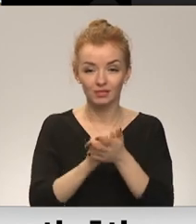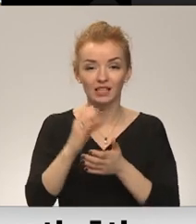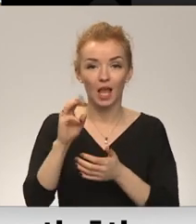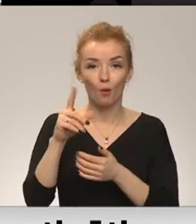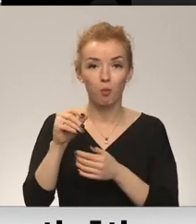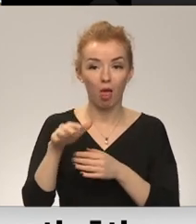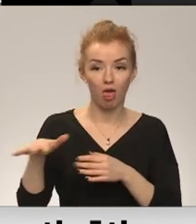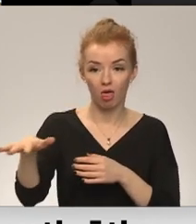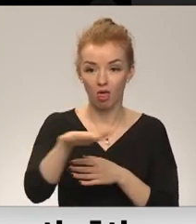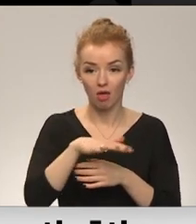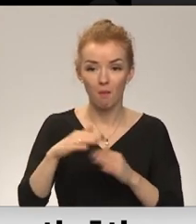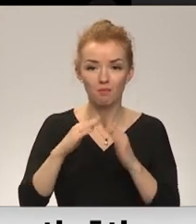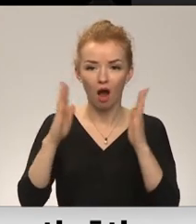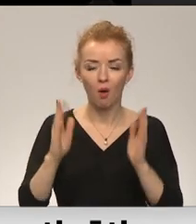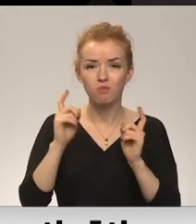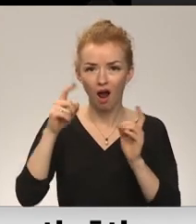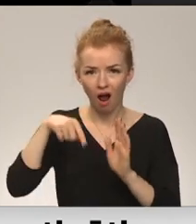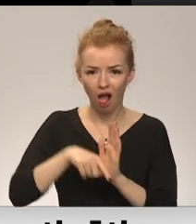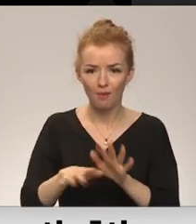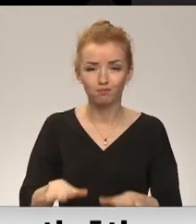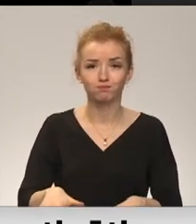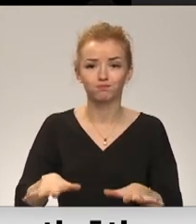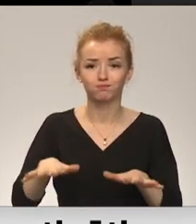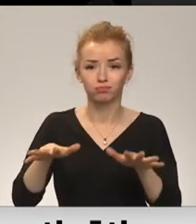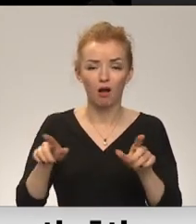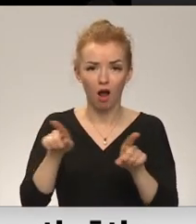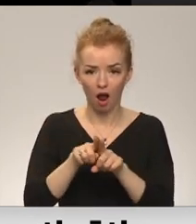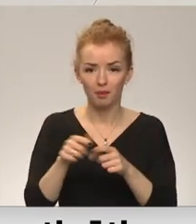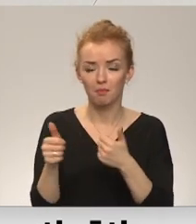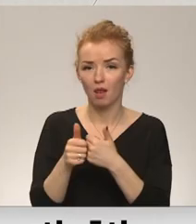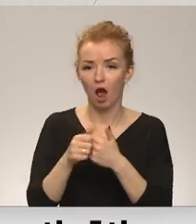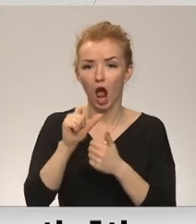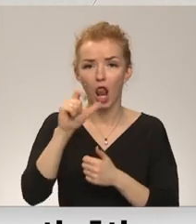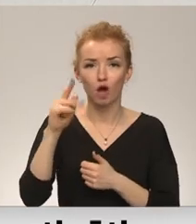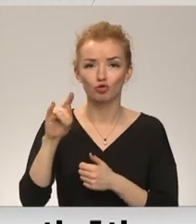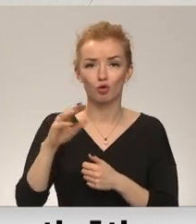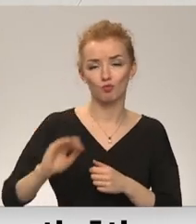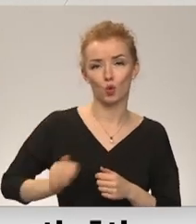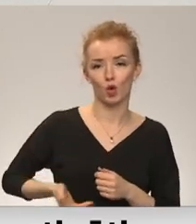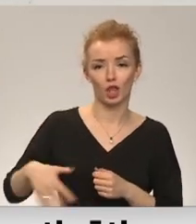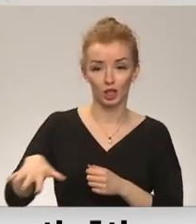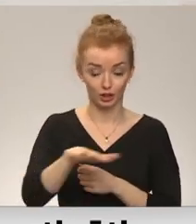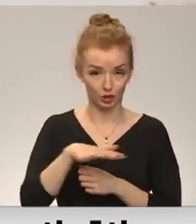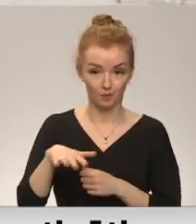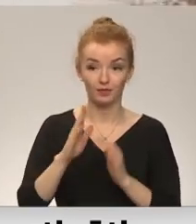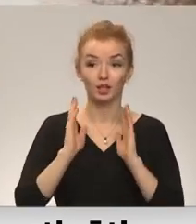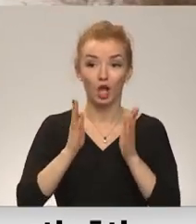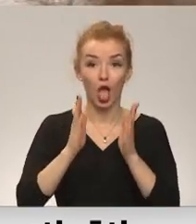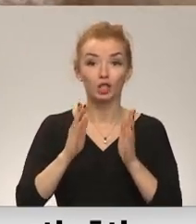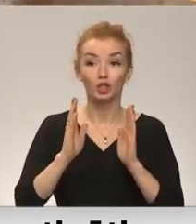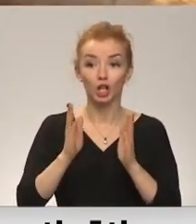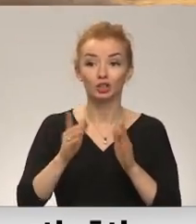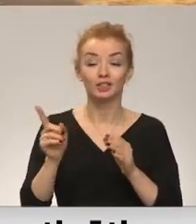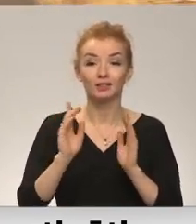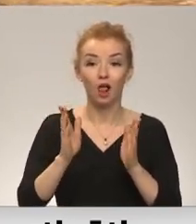Ciemupes, vakar aplūduši māju pagalmi. Īpatnējs skats pavars netālu no Allažmuižas. Ceļš ir,